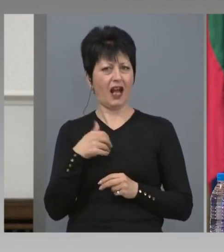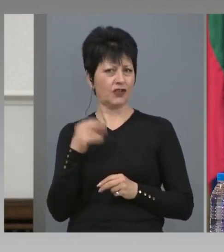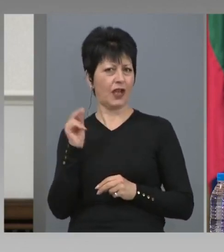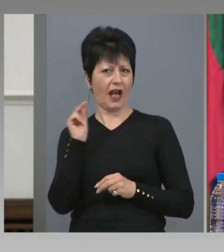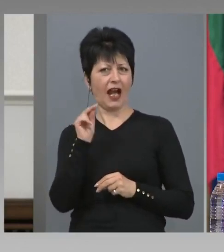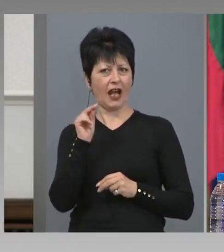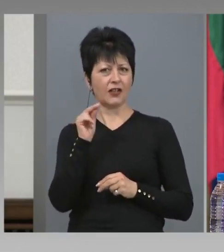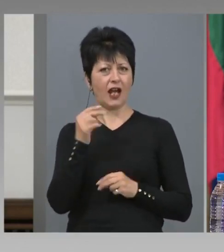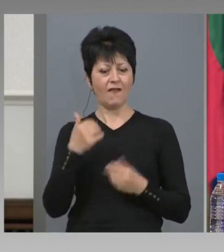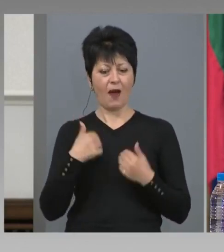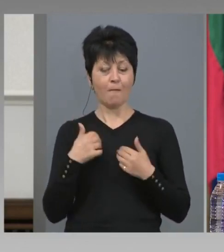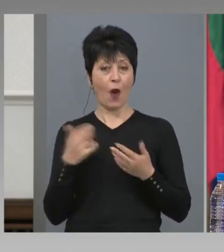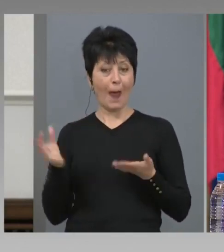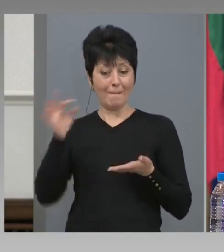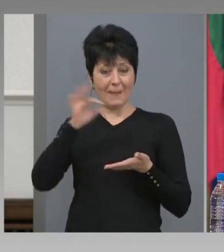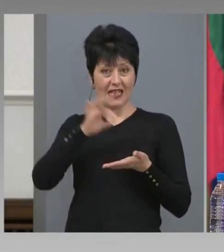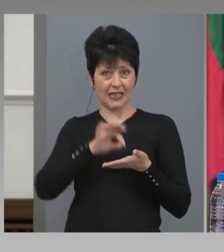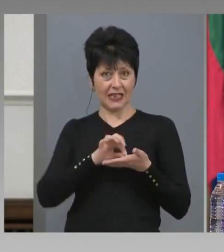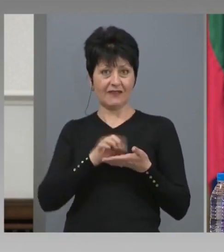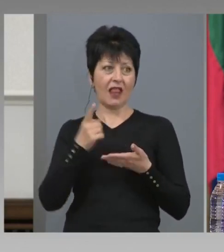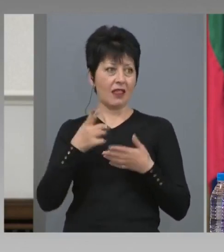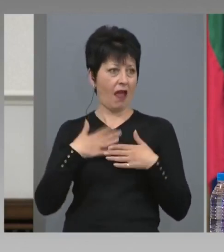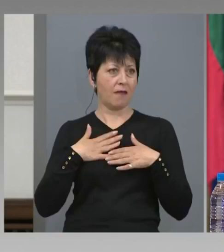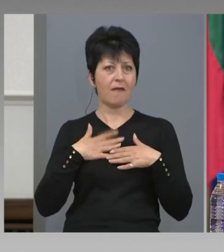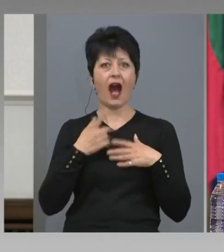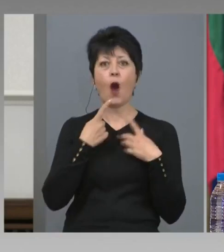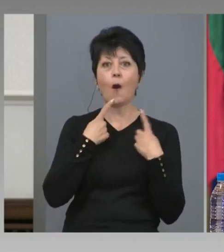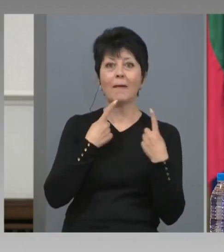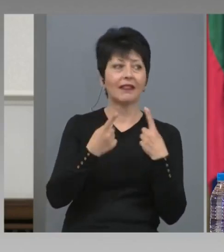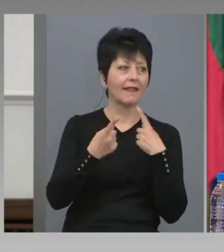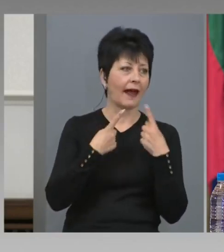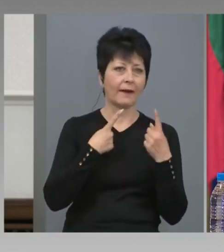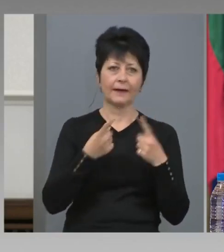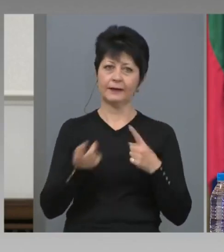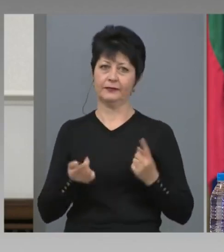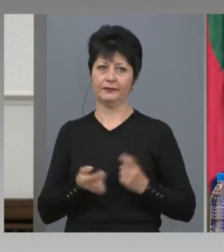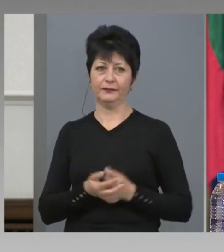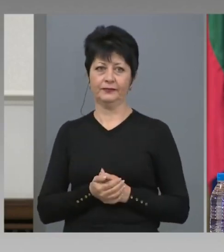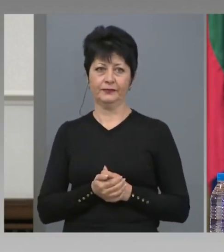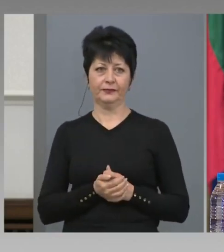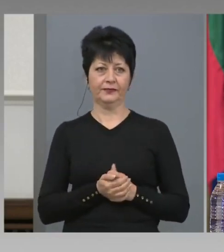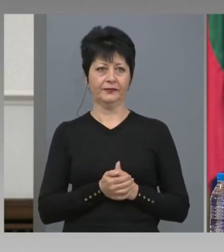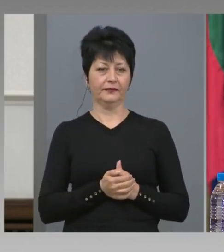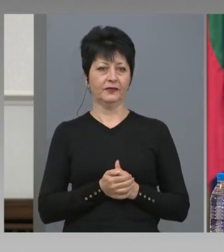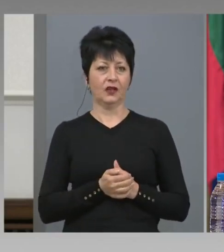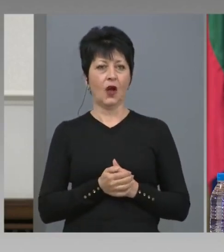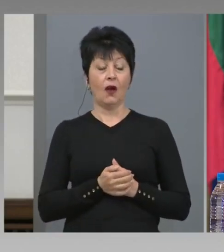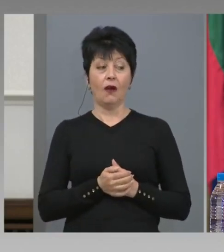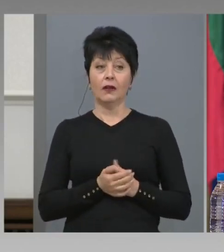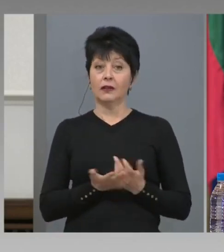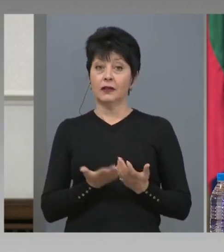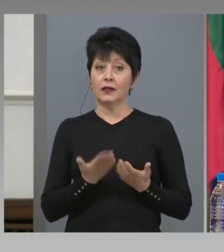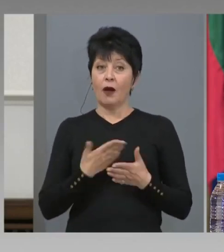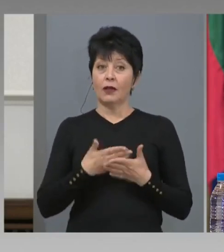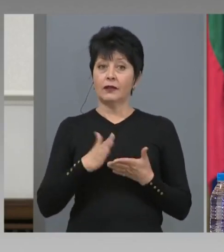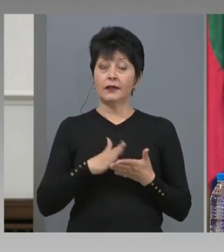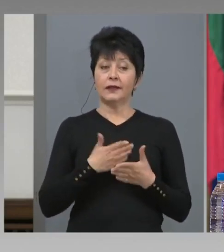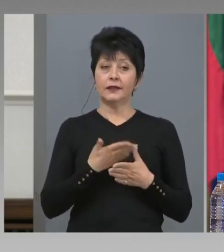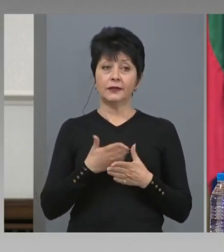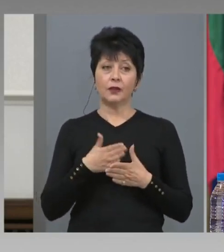помоля в мое присъствие да бъдат и коментирани. относно